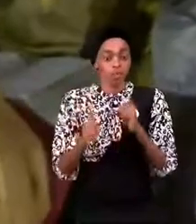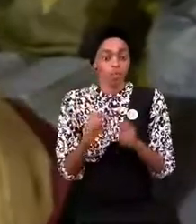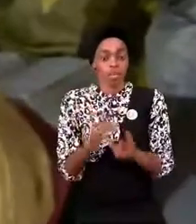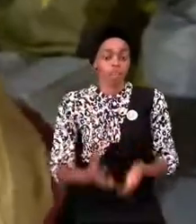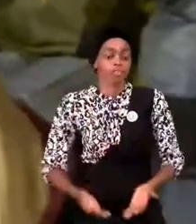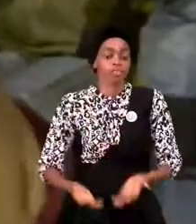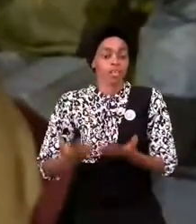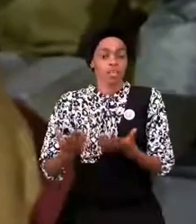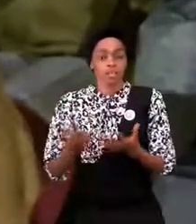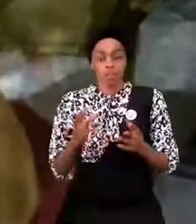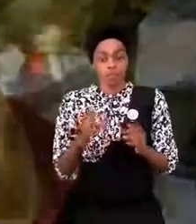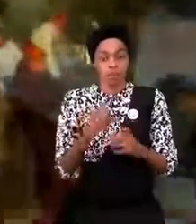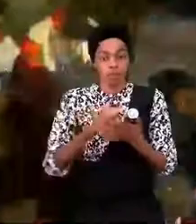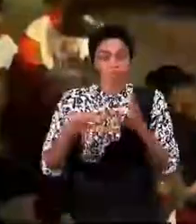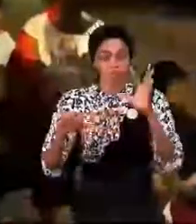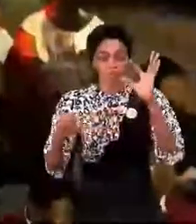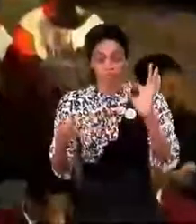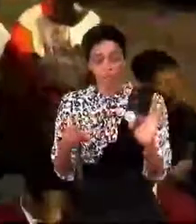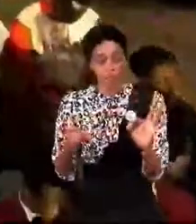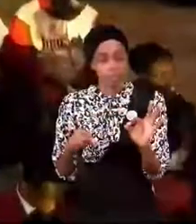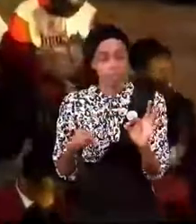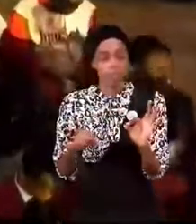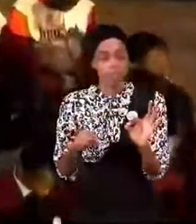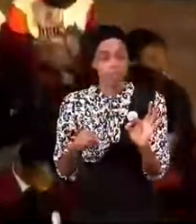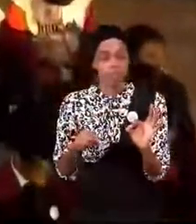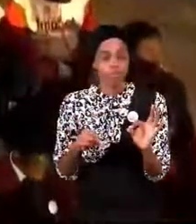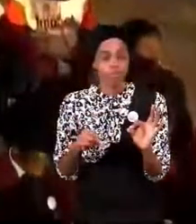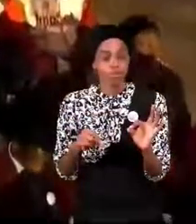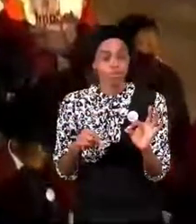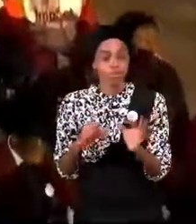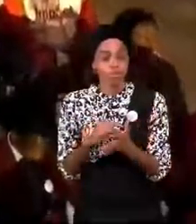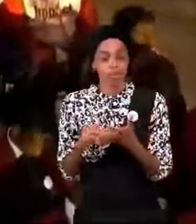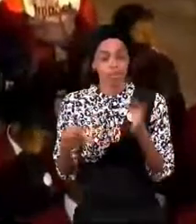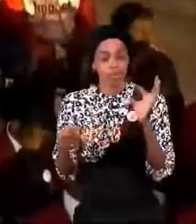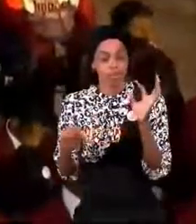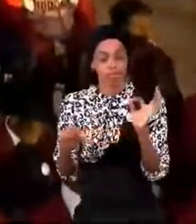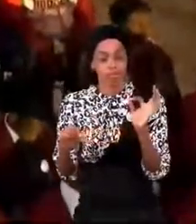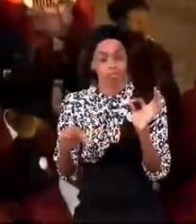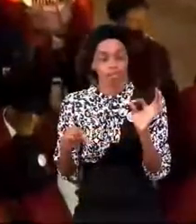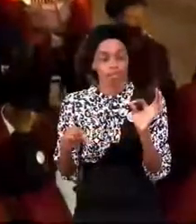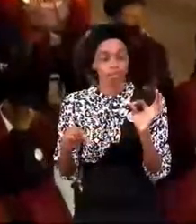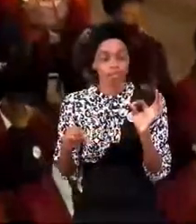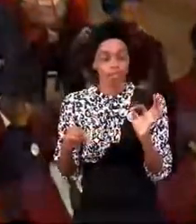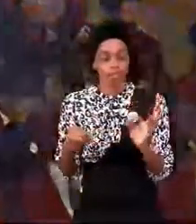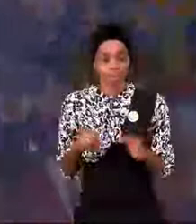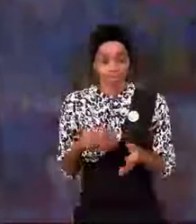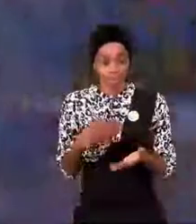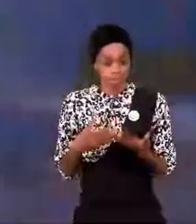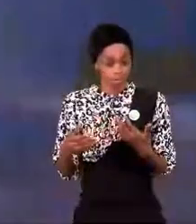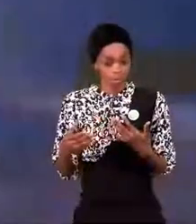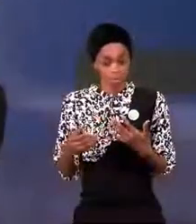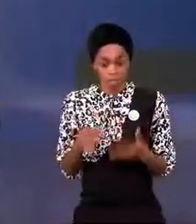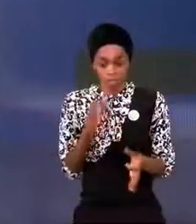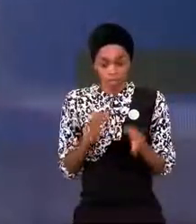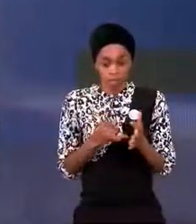Verset 9. Lequel est le plus aisé de dire au paralytique, tes péchés